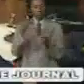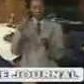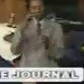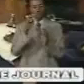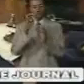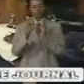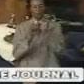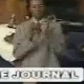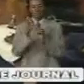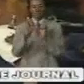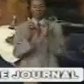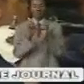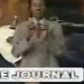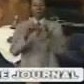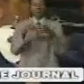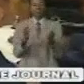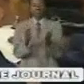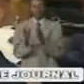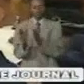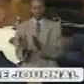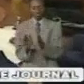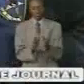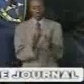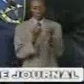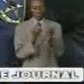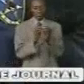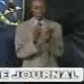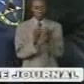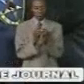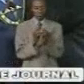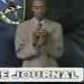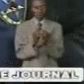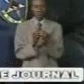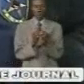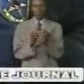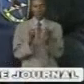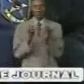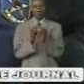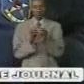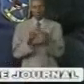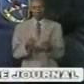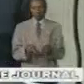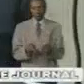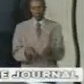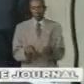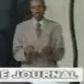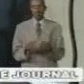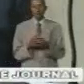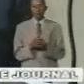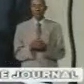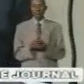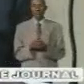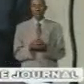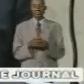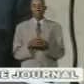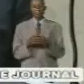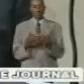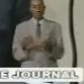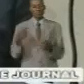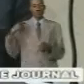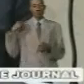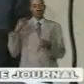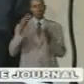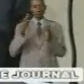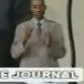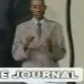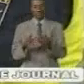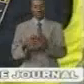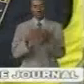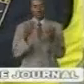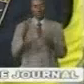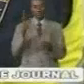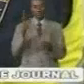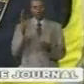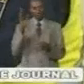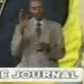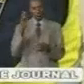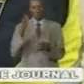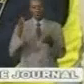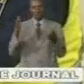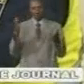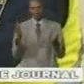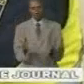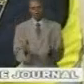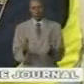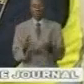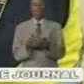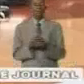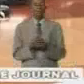le niveau de préparatif. Autour des deux ministres, les responsables de la sécurité, le gouverneur de la ville de Kinshasa, le